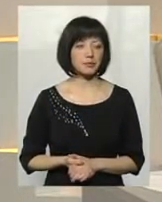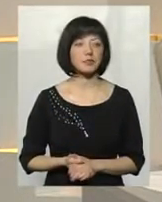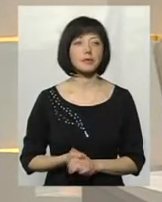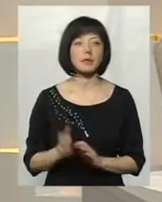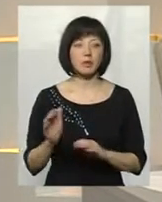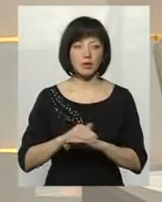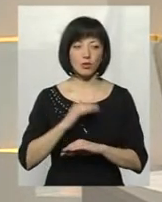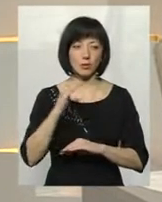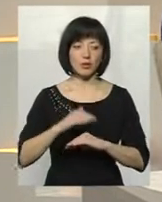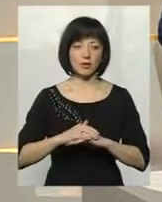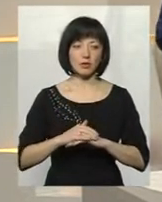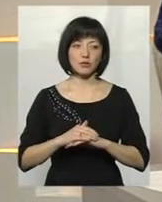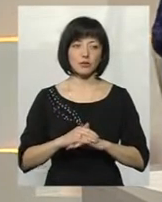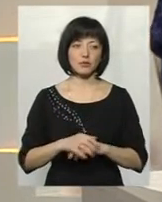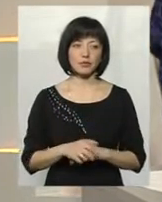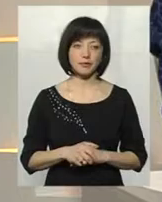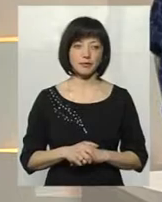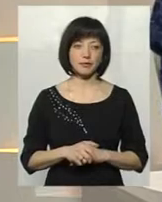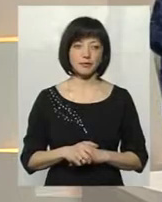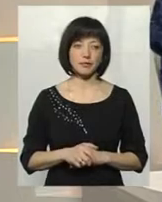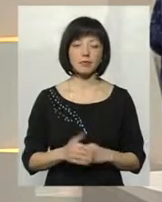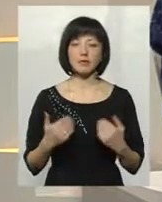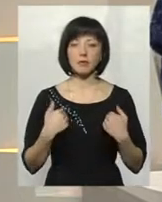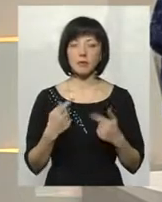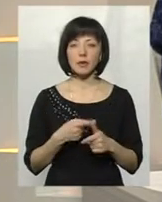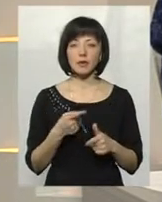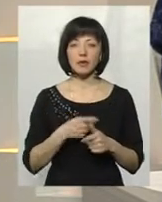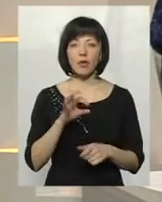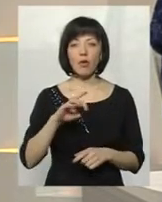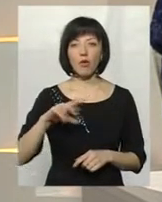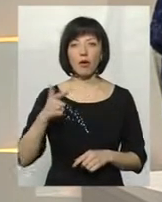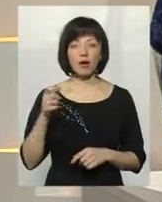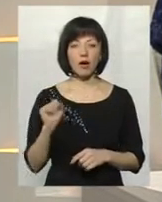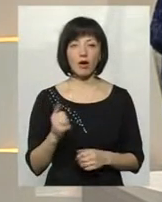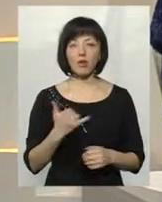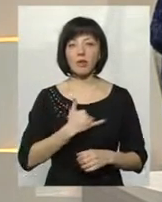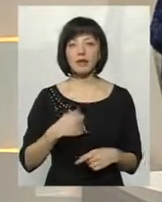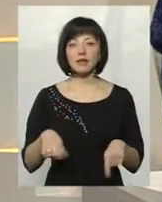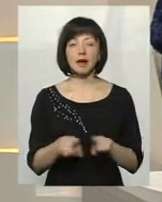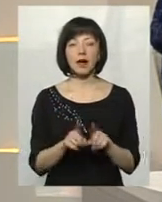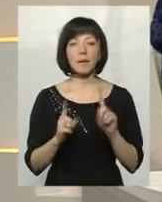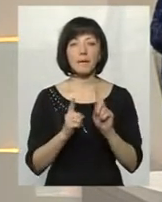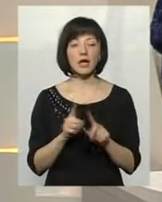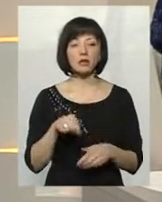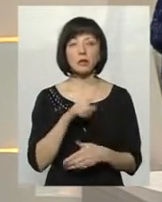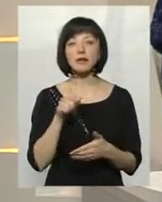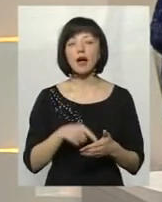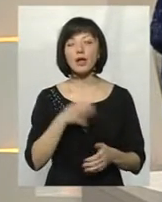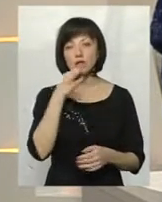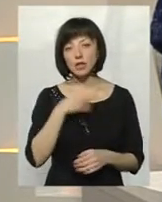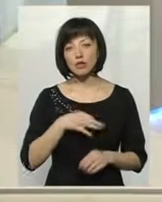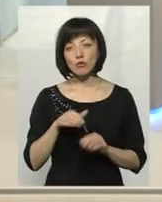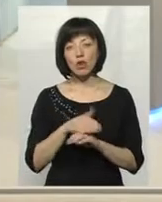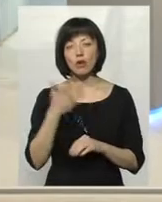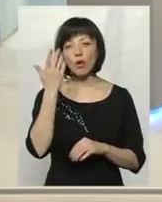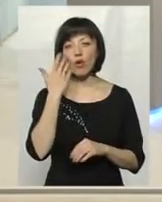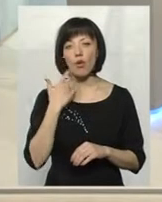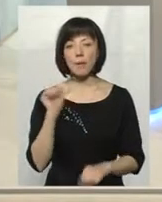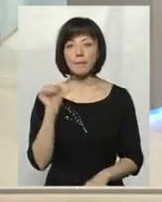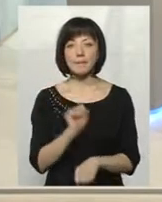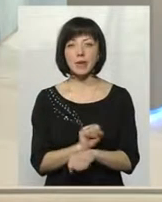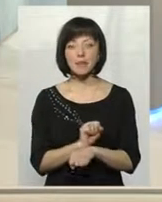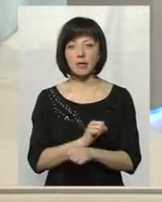Добрий вечір. Добрий вечір. Мене звати Ольга. У мене таке перше питання. Скажіть, будь ласка, коли